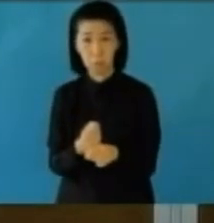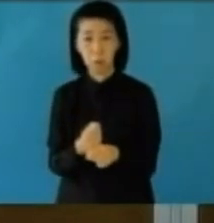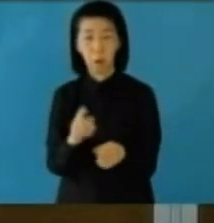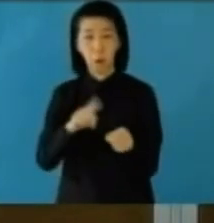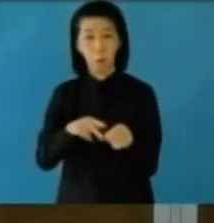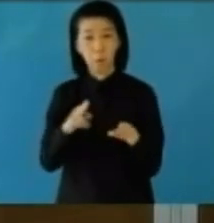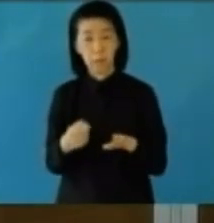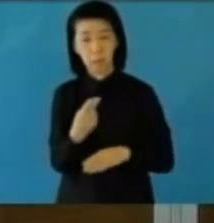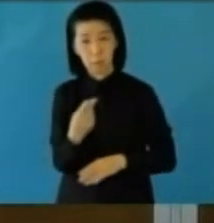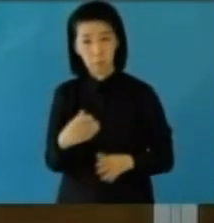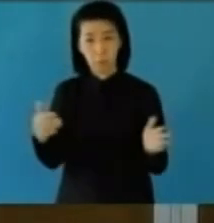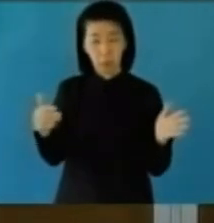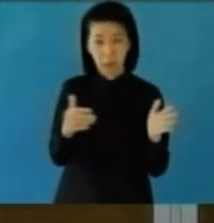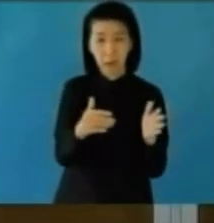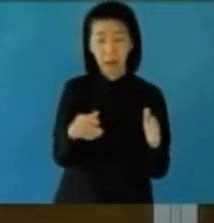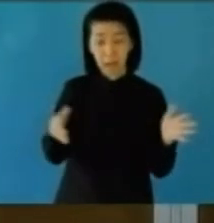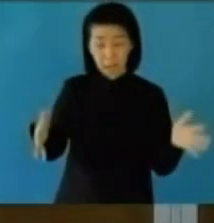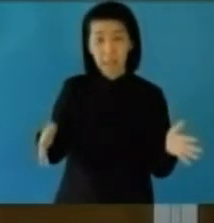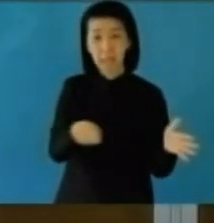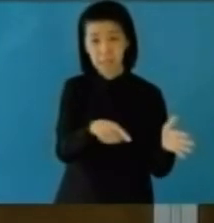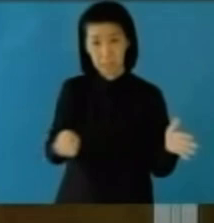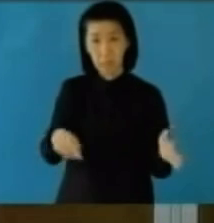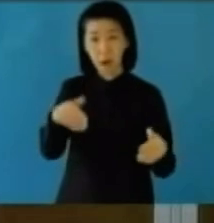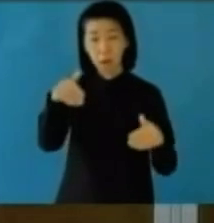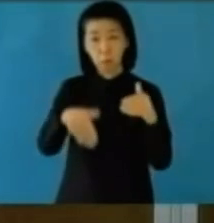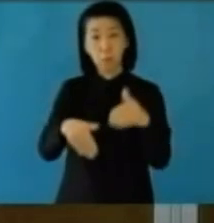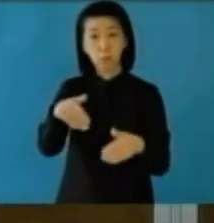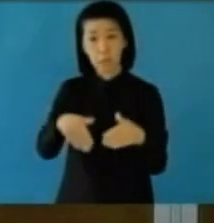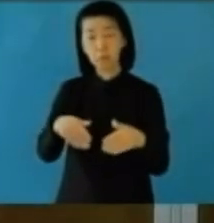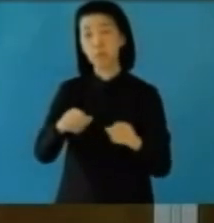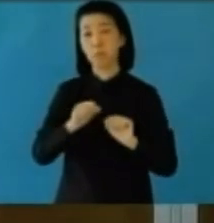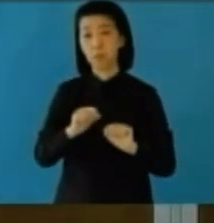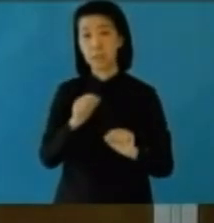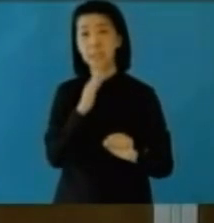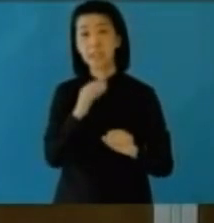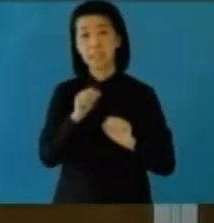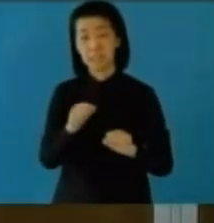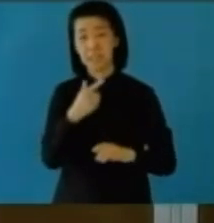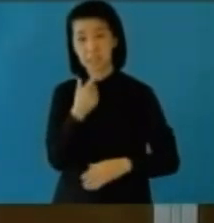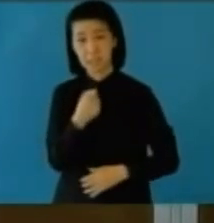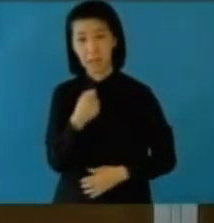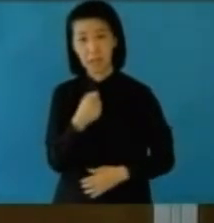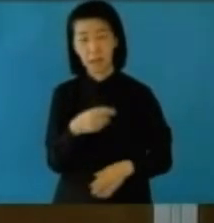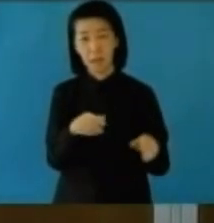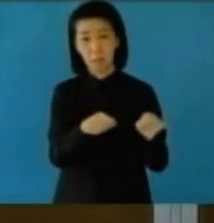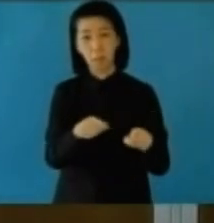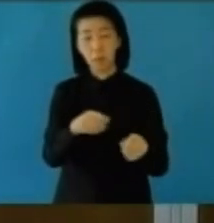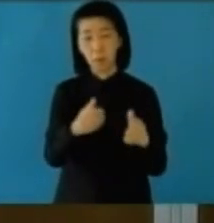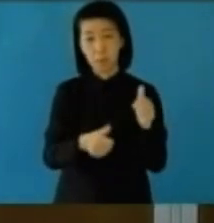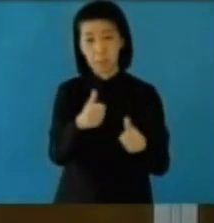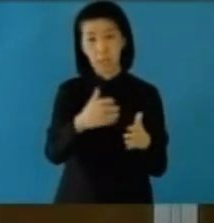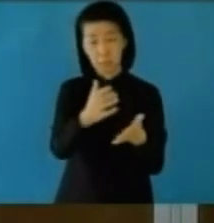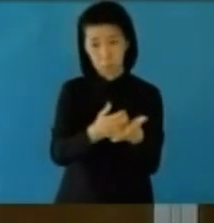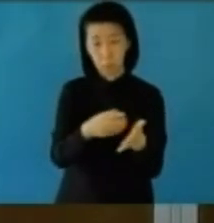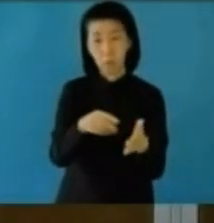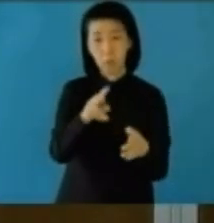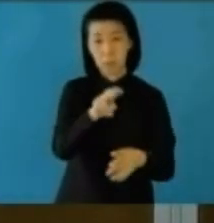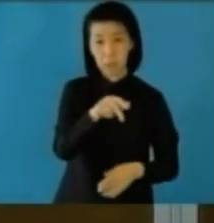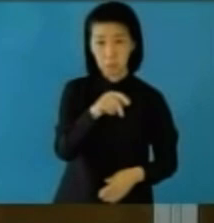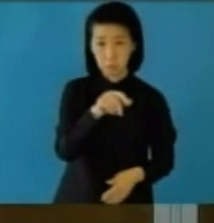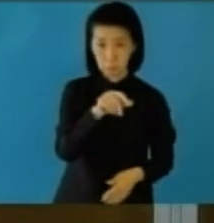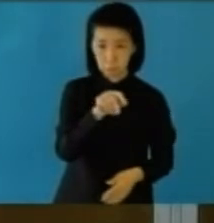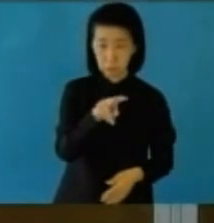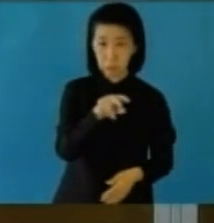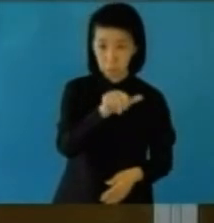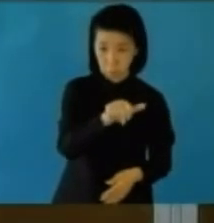入札広告を行った上で入札を実施したいと考えております。農業試験場跡地の25、26、31に外区